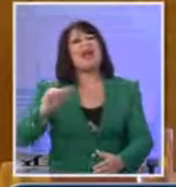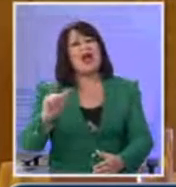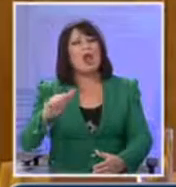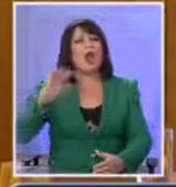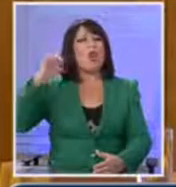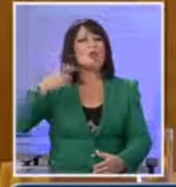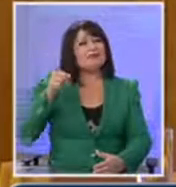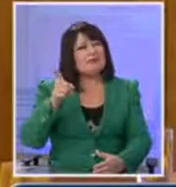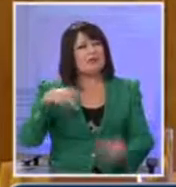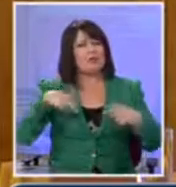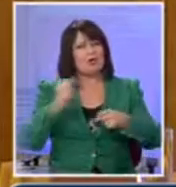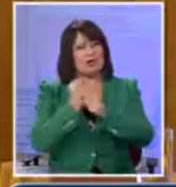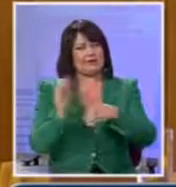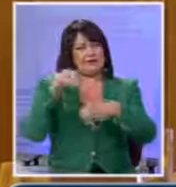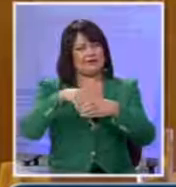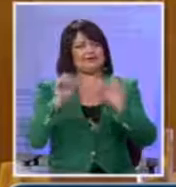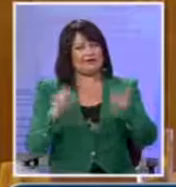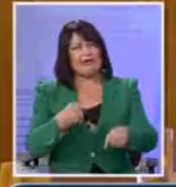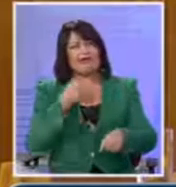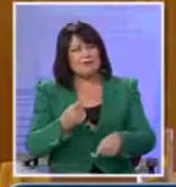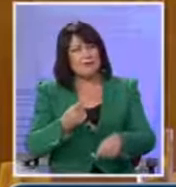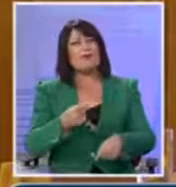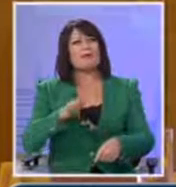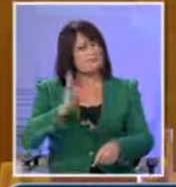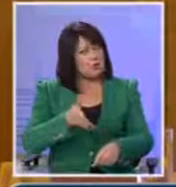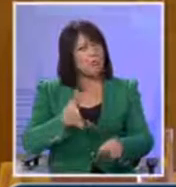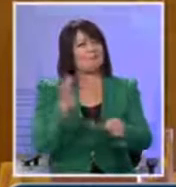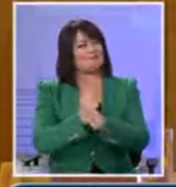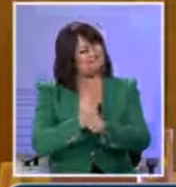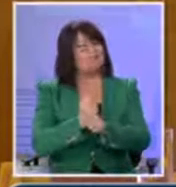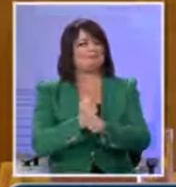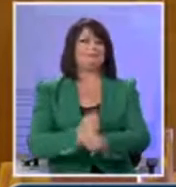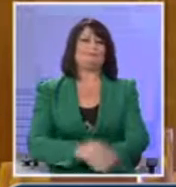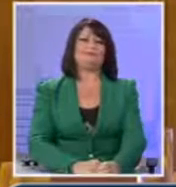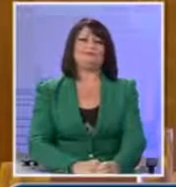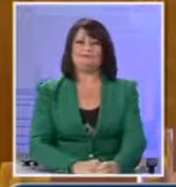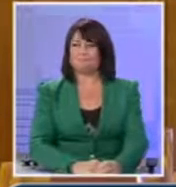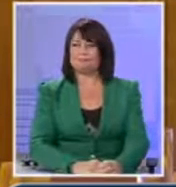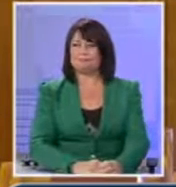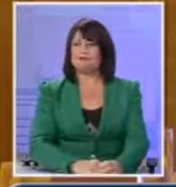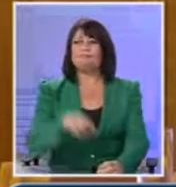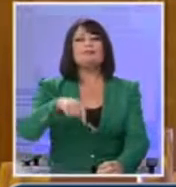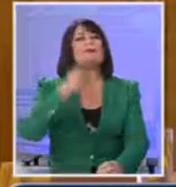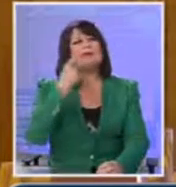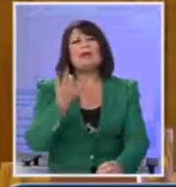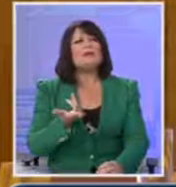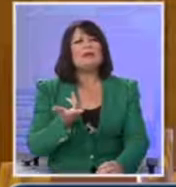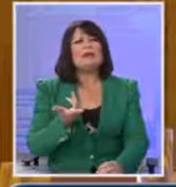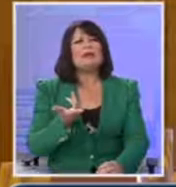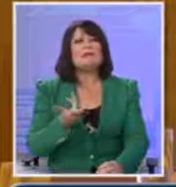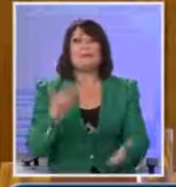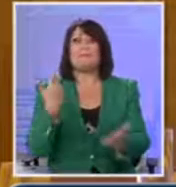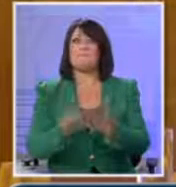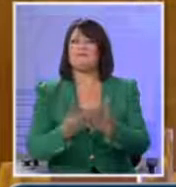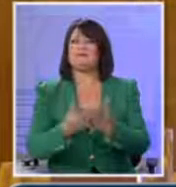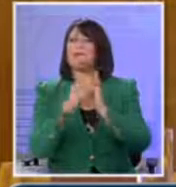Υπουργείο Εργασίας συμμετείχε, και μπορούμε να πούμε ότι έχουμε μία επιτυχία. Εδώ βλέπουμε ένα 38